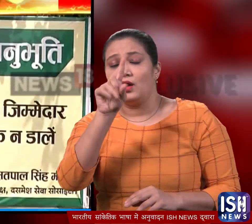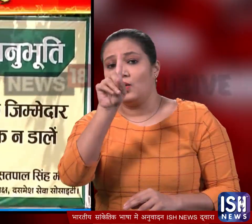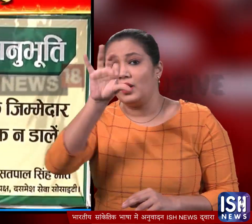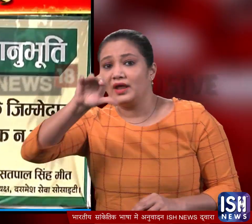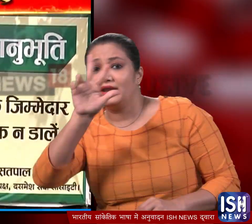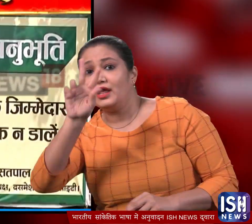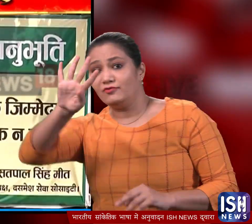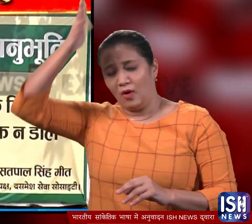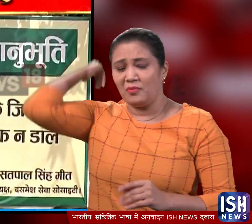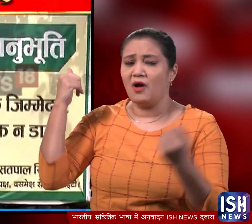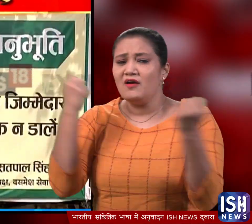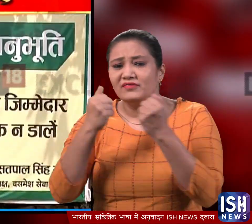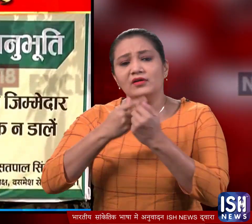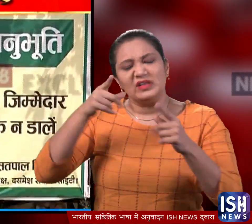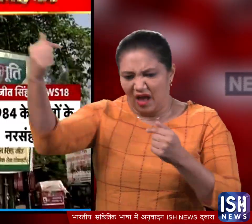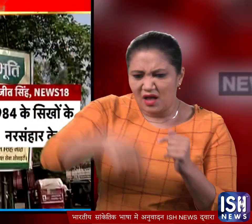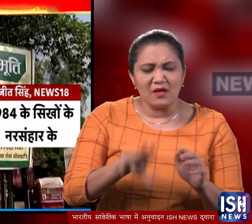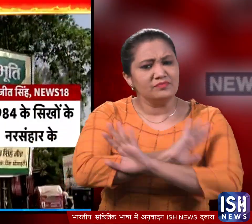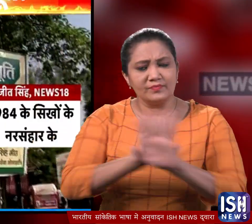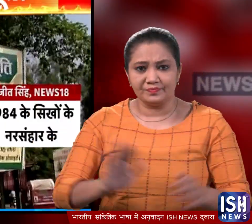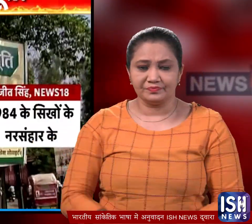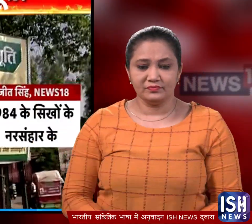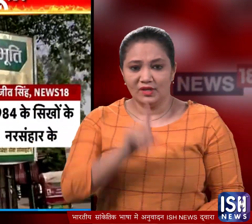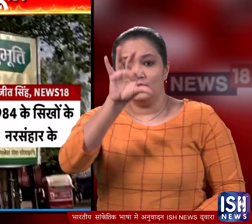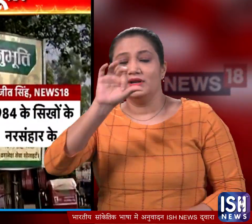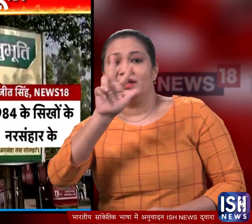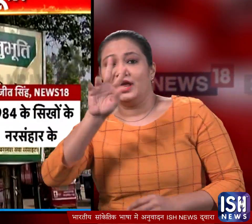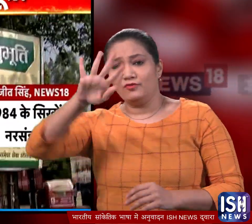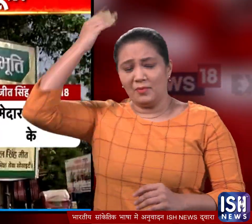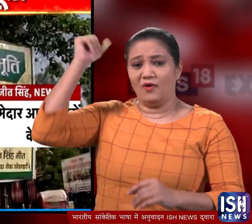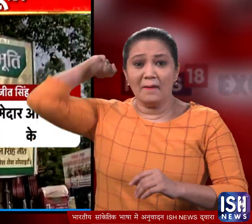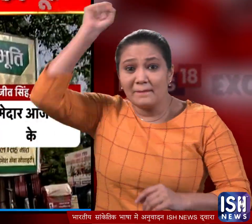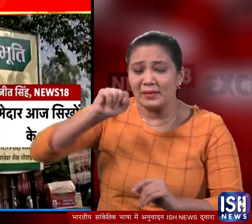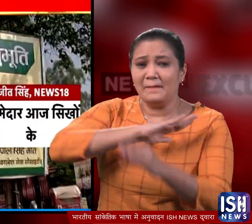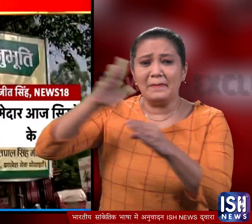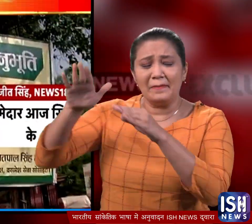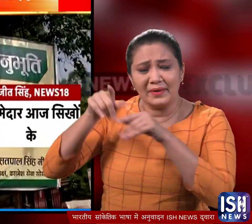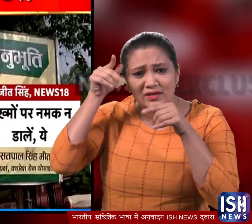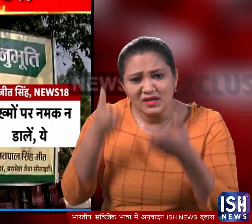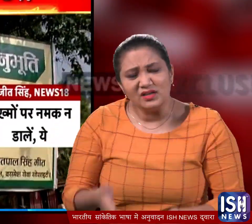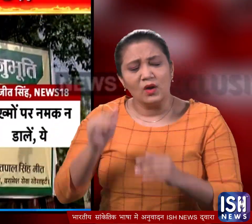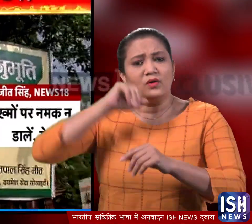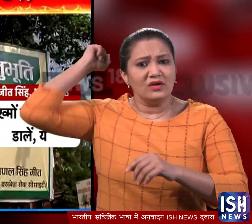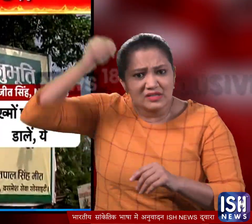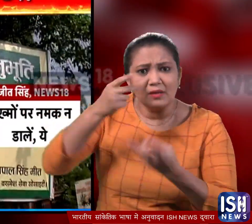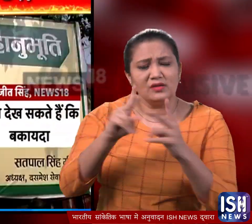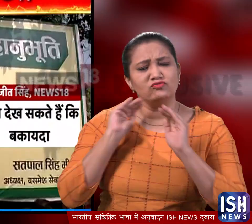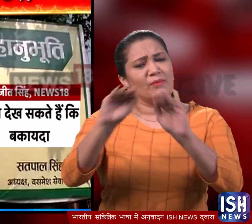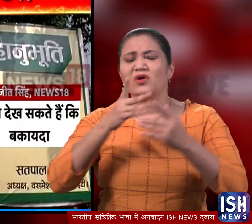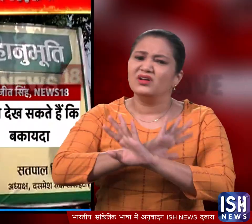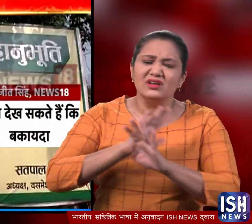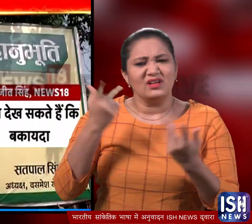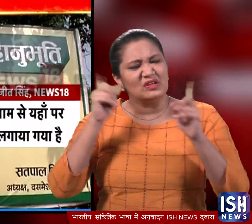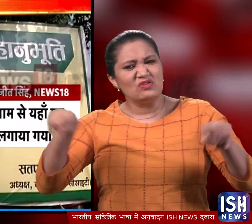करते हुए उनके लखीमपुर आने पर आपत्ति जताई गई। 84 के सिखों के नरसंहार के जिम्मेदार आज सिखों के जख्मों पे नमक न डाले।